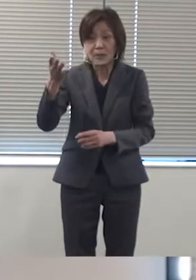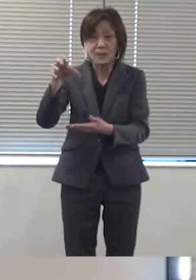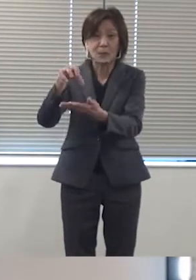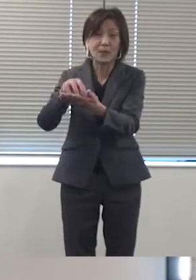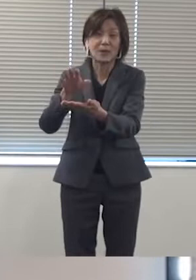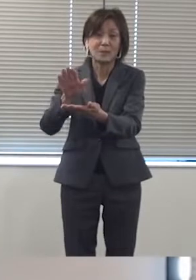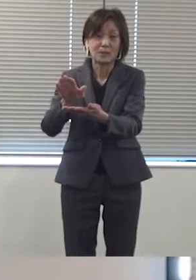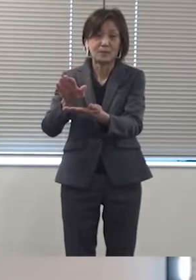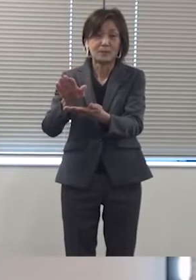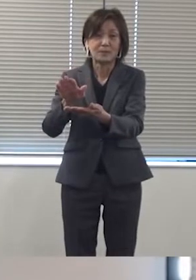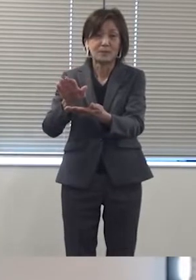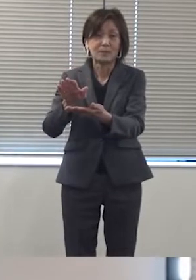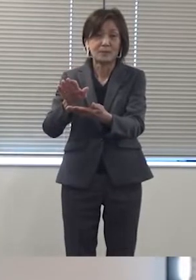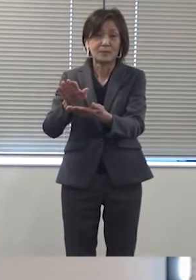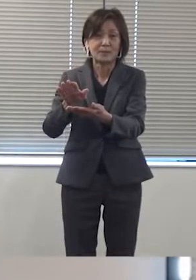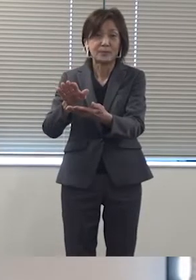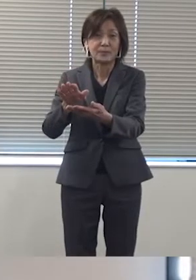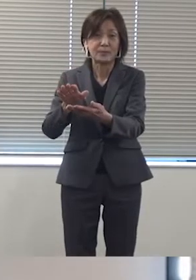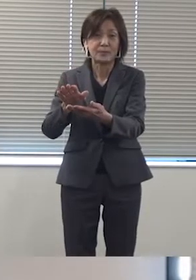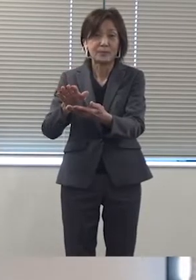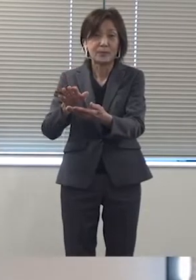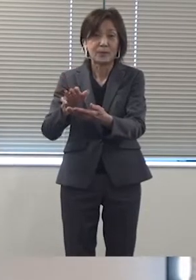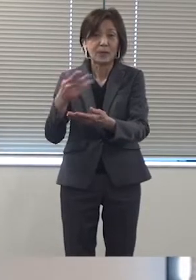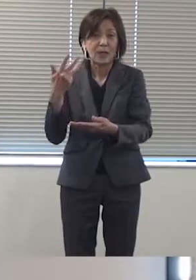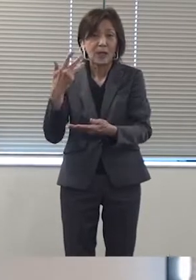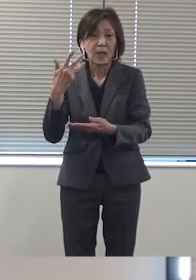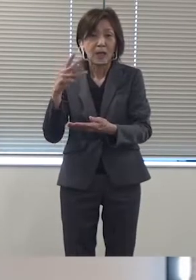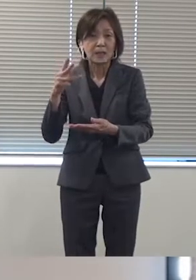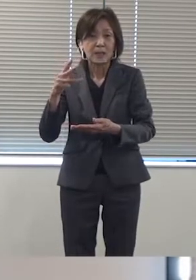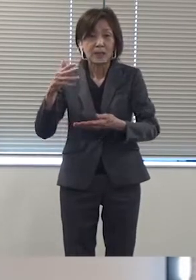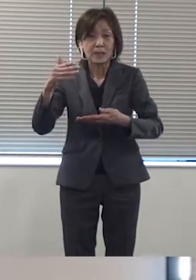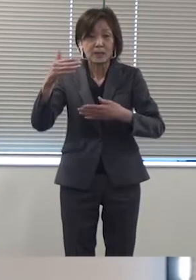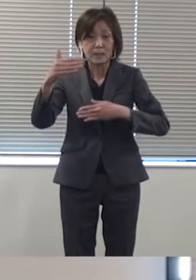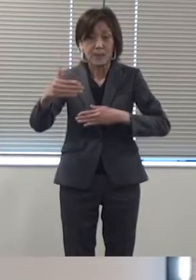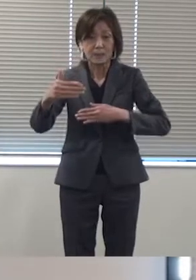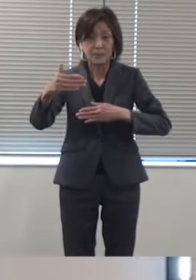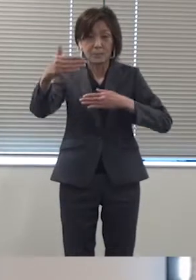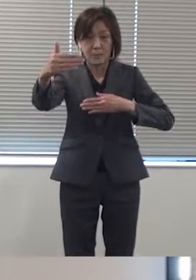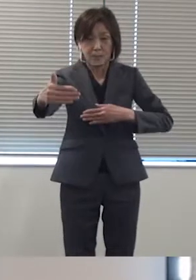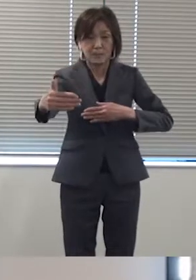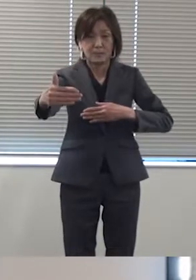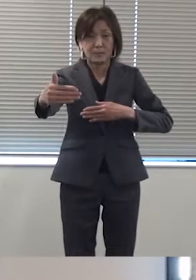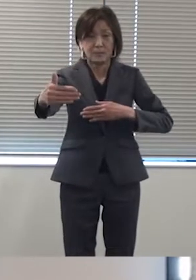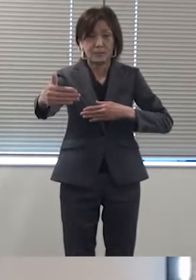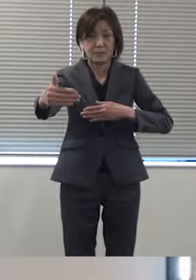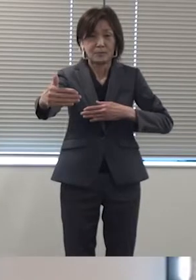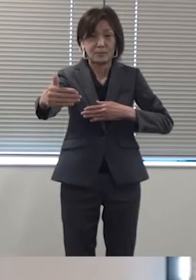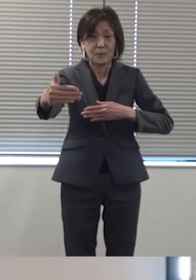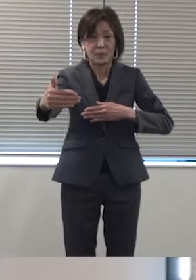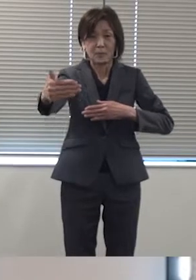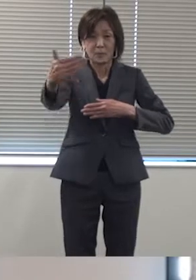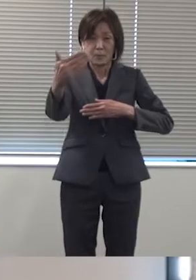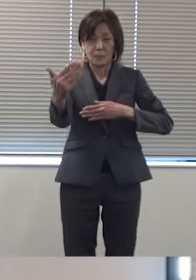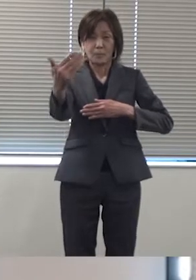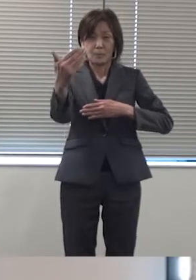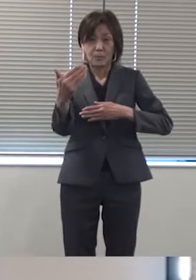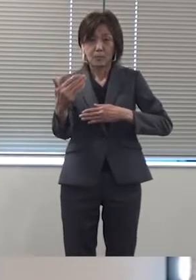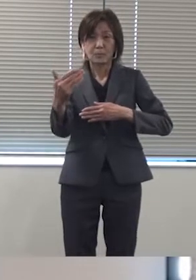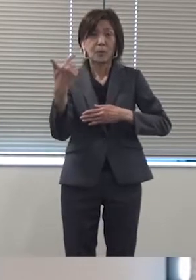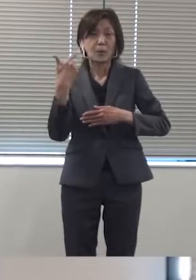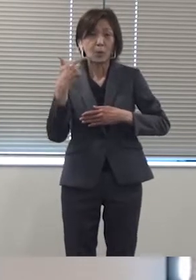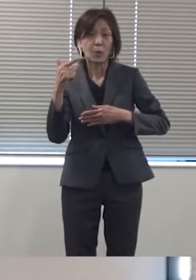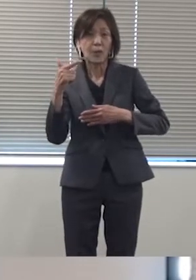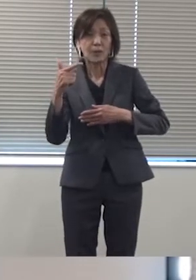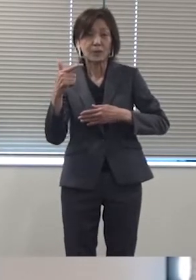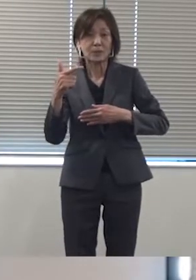ように、当初8ヶ月間を空けるというのが国の方針転換によりまして6ヶ月に前倒しをされ